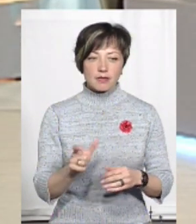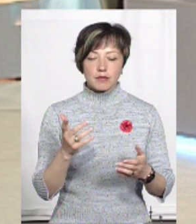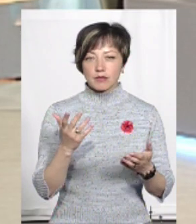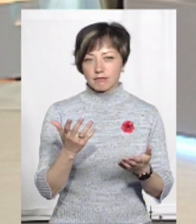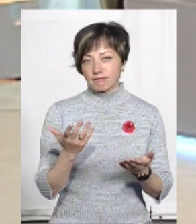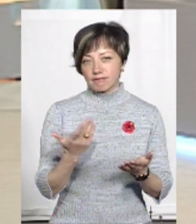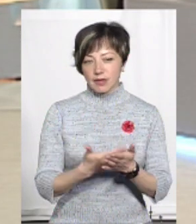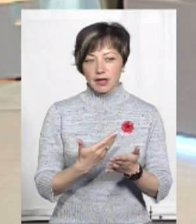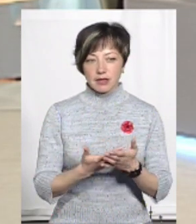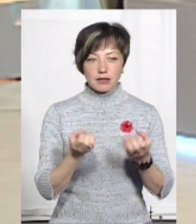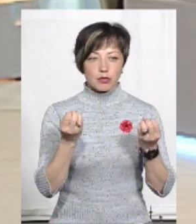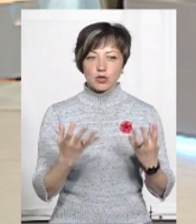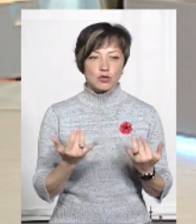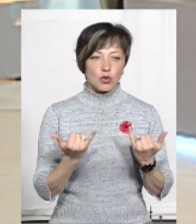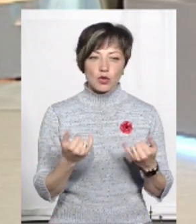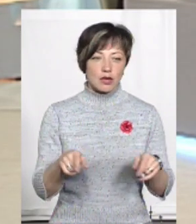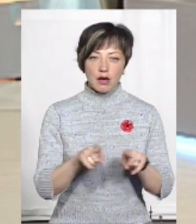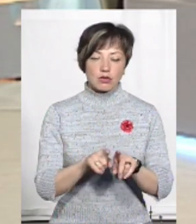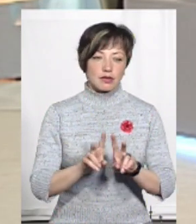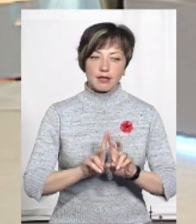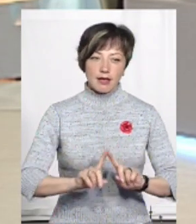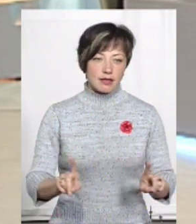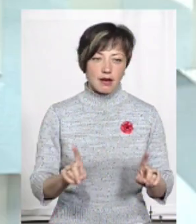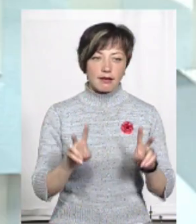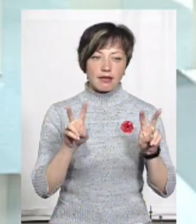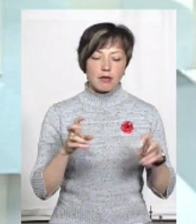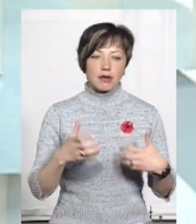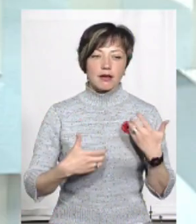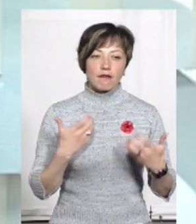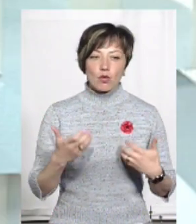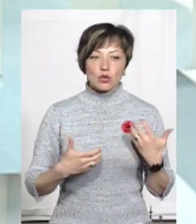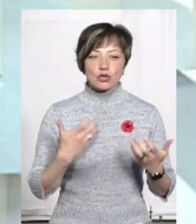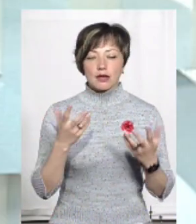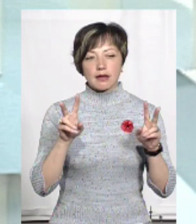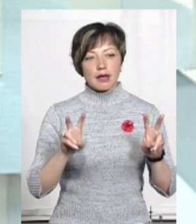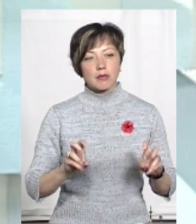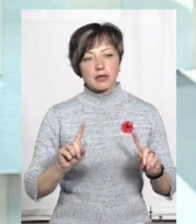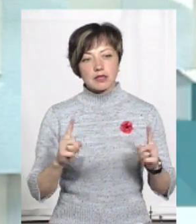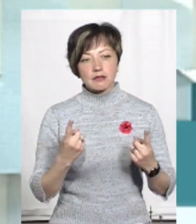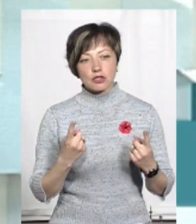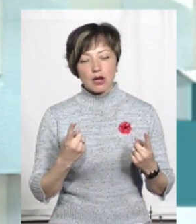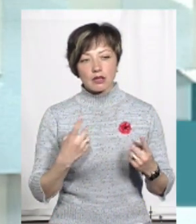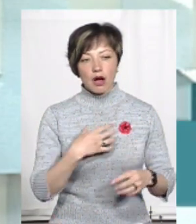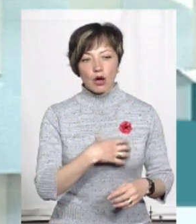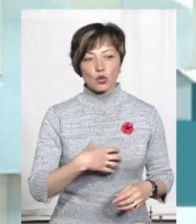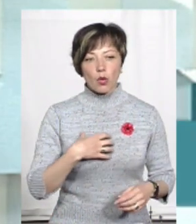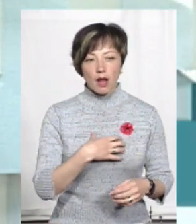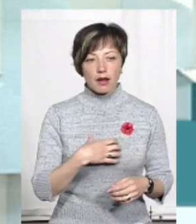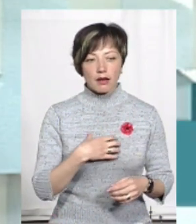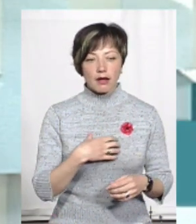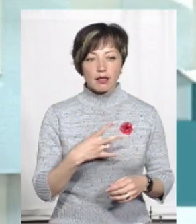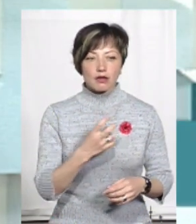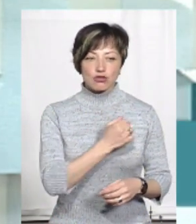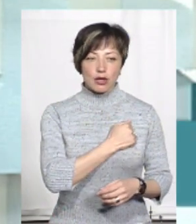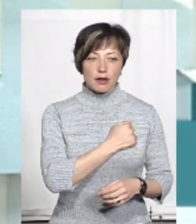простішим. Сьогодні якось не так, тому що тема надзвичайно тривожна, тема надзвичайно актуальна разом з тим,